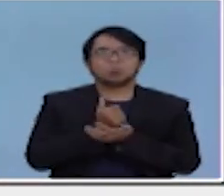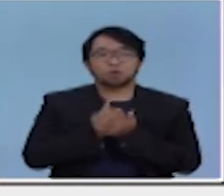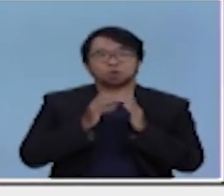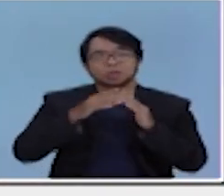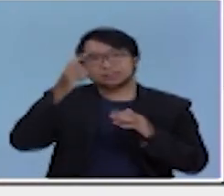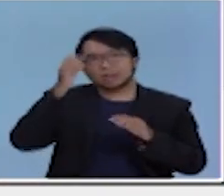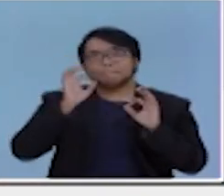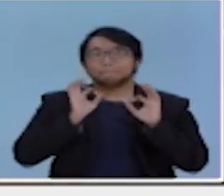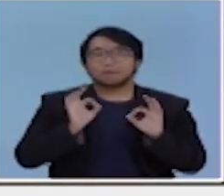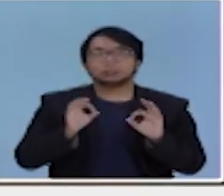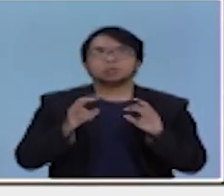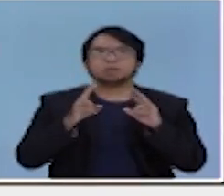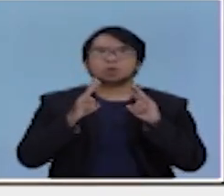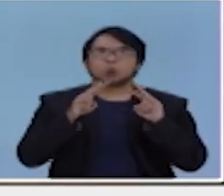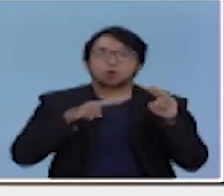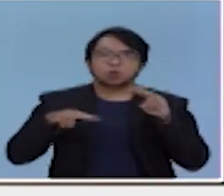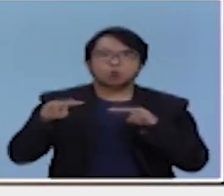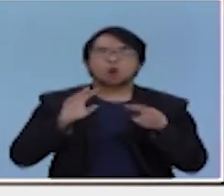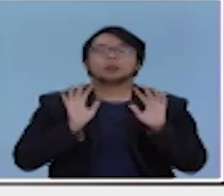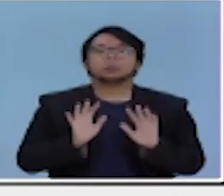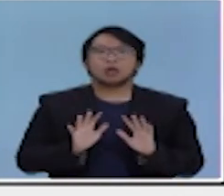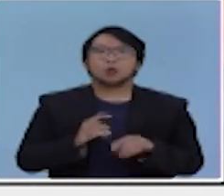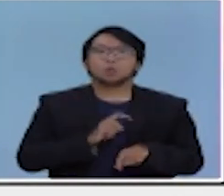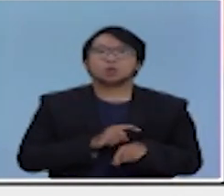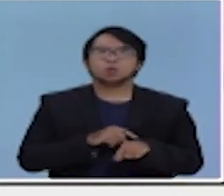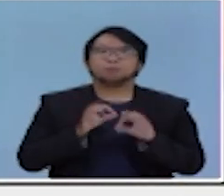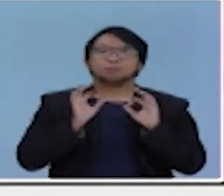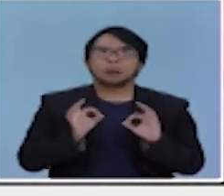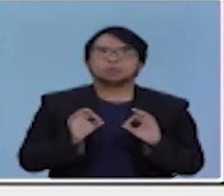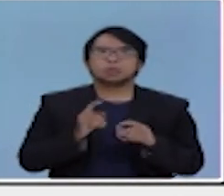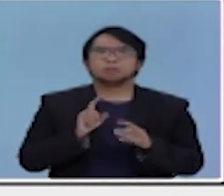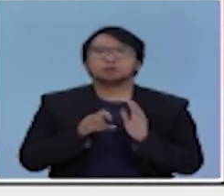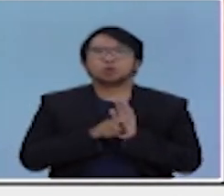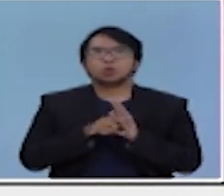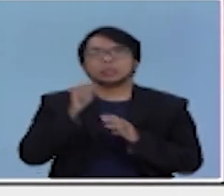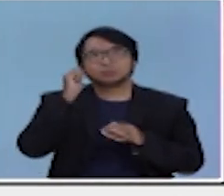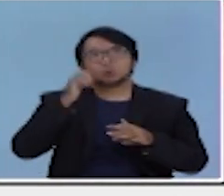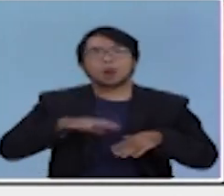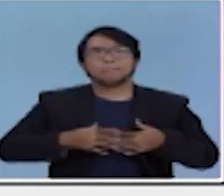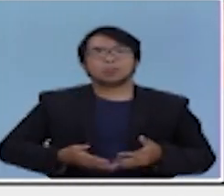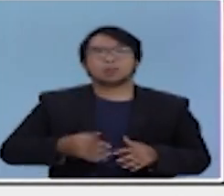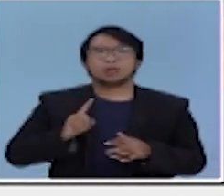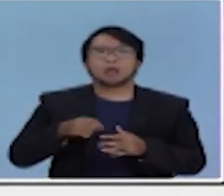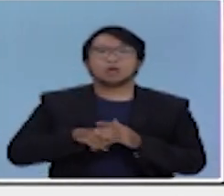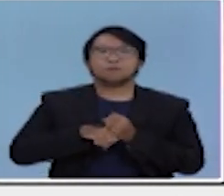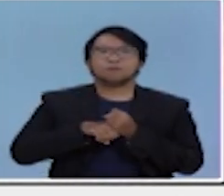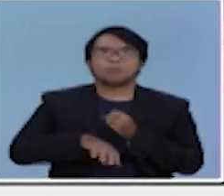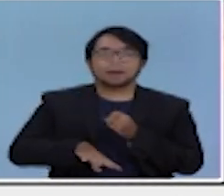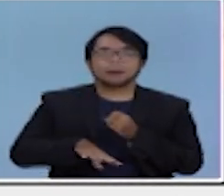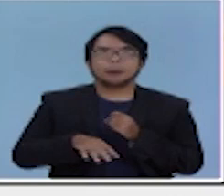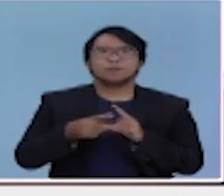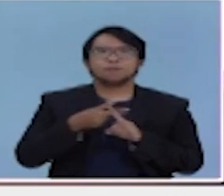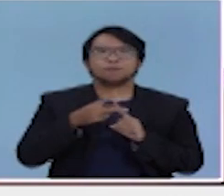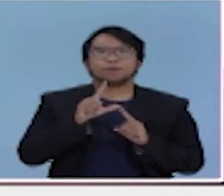aja sebenarnya urgent banget kalau ibu hamil seumpama tiba-tiba ada flek yang berlebihan atau mungkin remesan ketuban